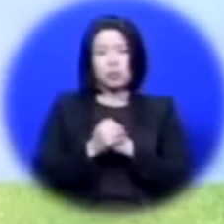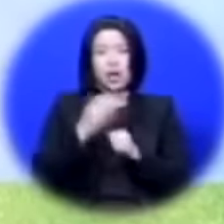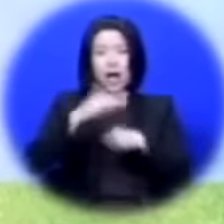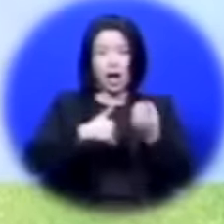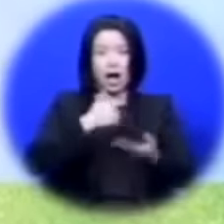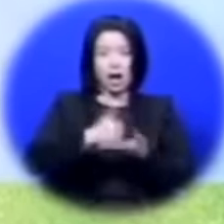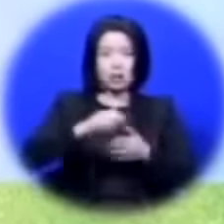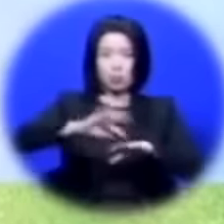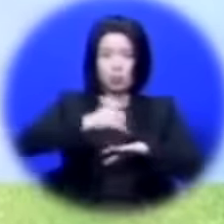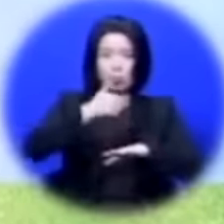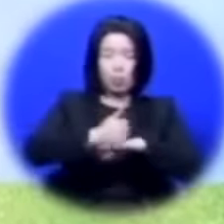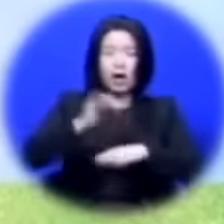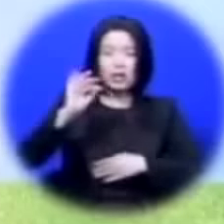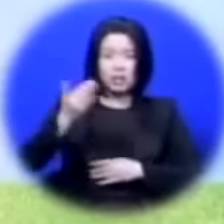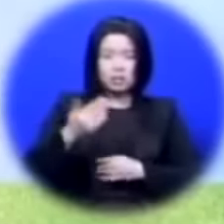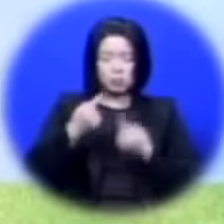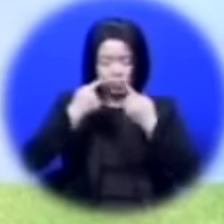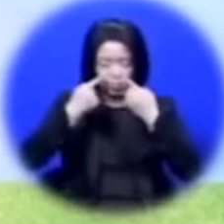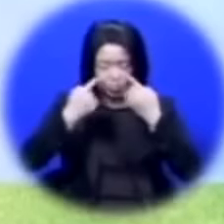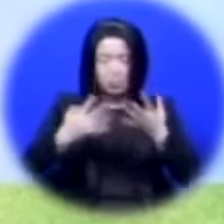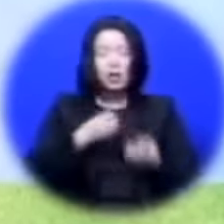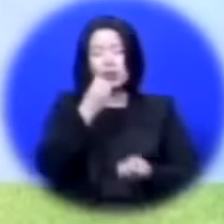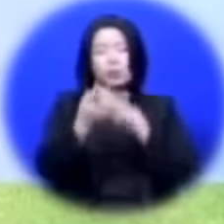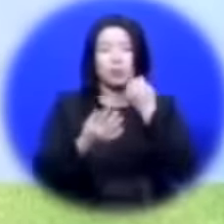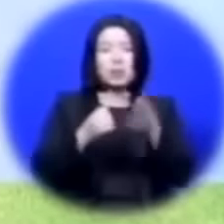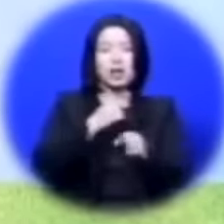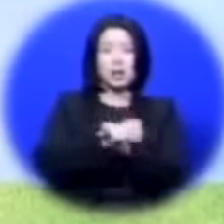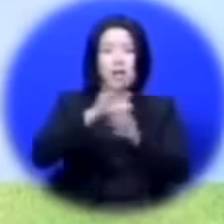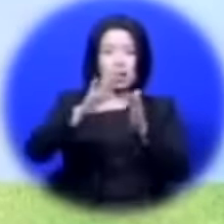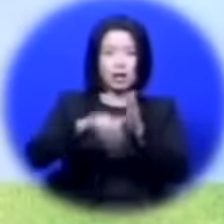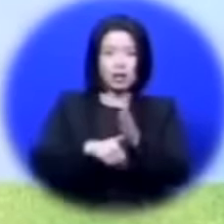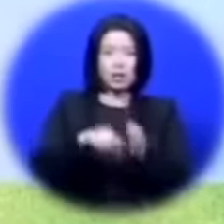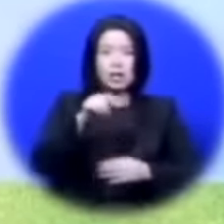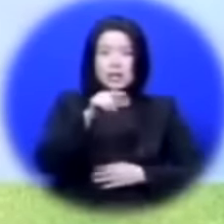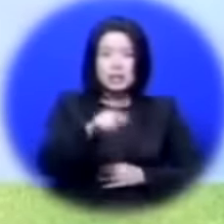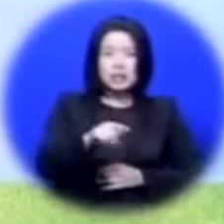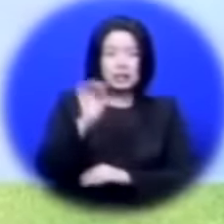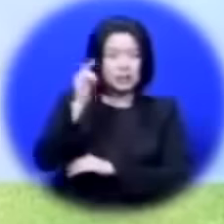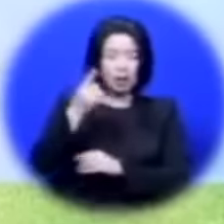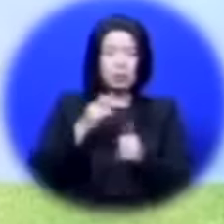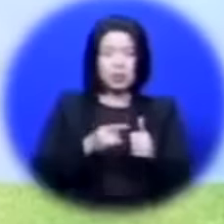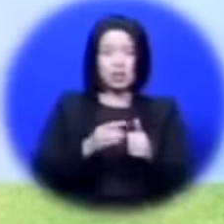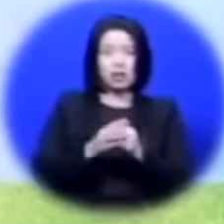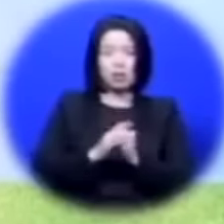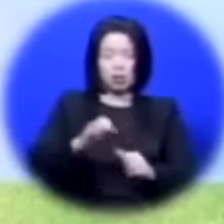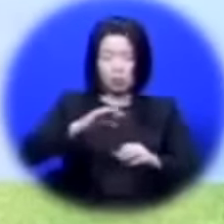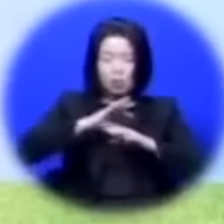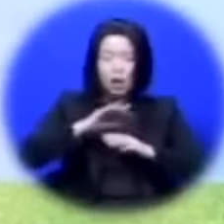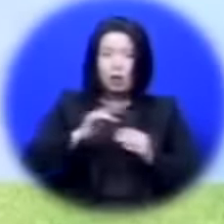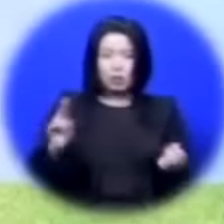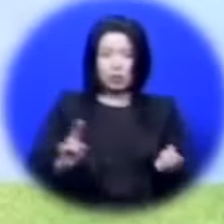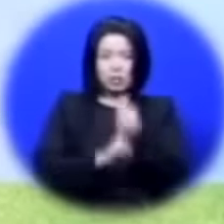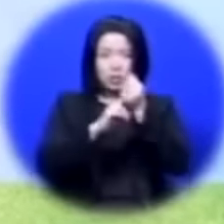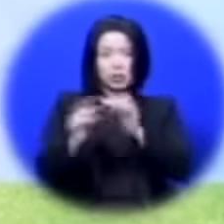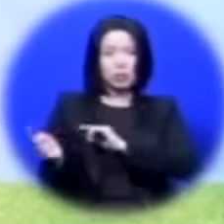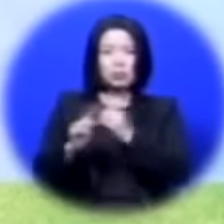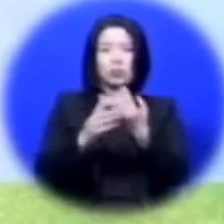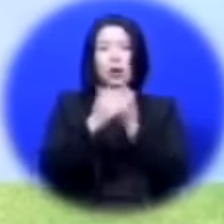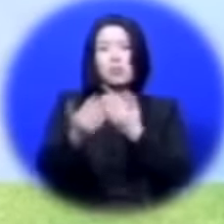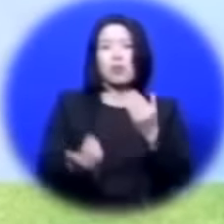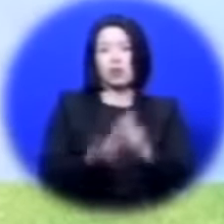하나님이 왕 되심을 분명하게 고백할 때 그에게는 놀라운 기적 같은 회복이